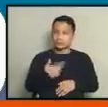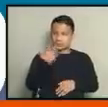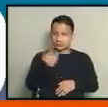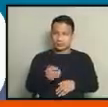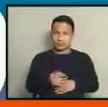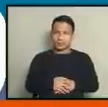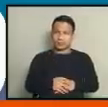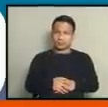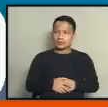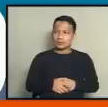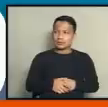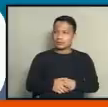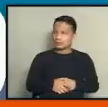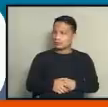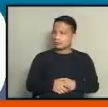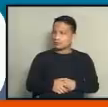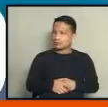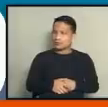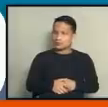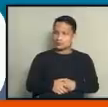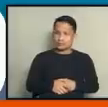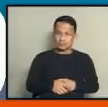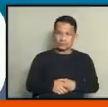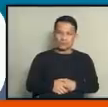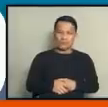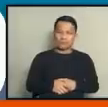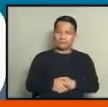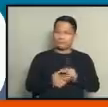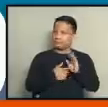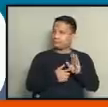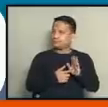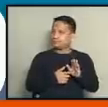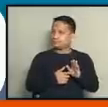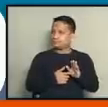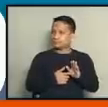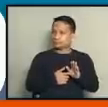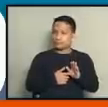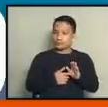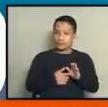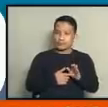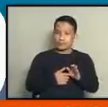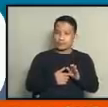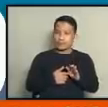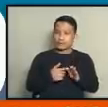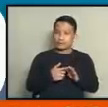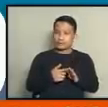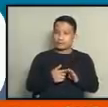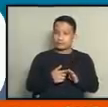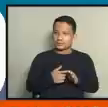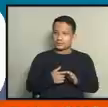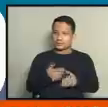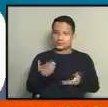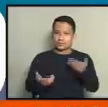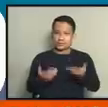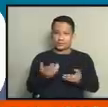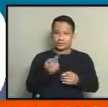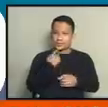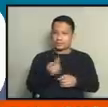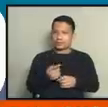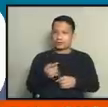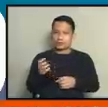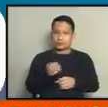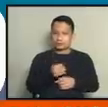loob. Yes, lahat, wala na. So, sir, sorry, sir, seryoso na tayo. Bakit, sir, ganon? Sir, actually po, nung